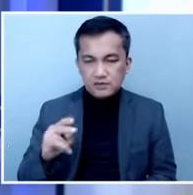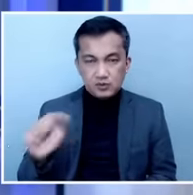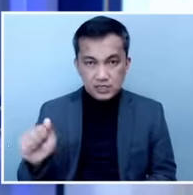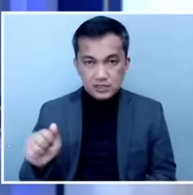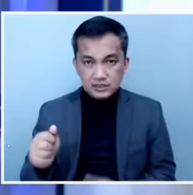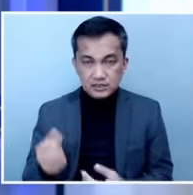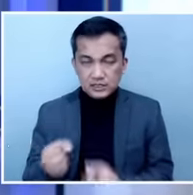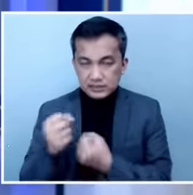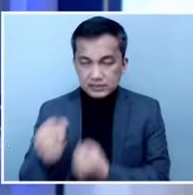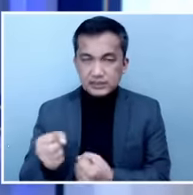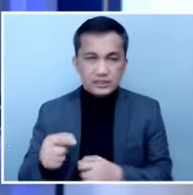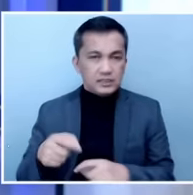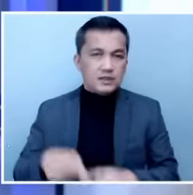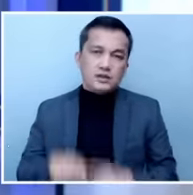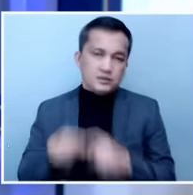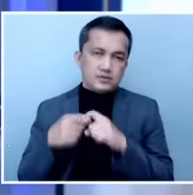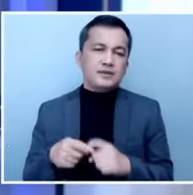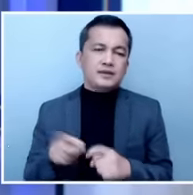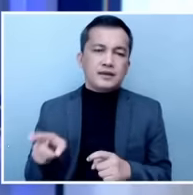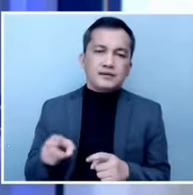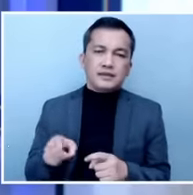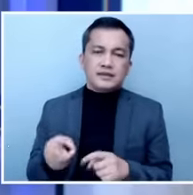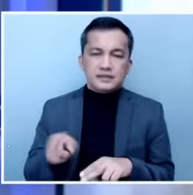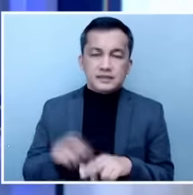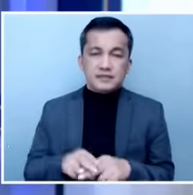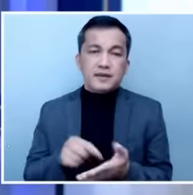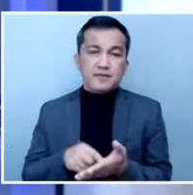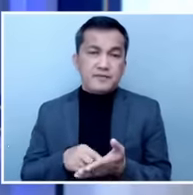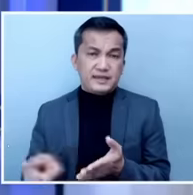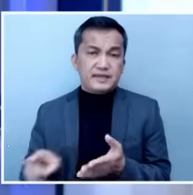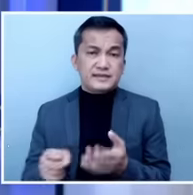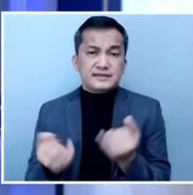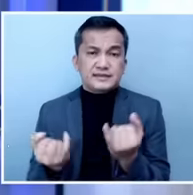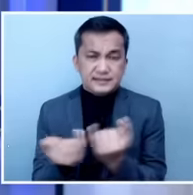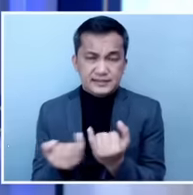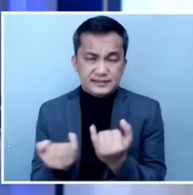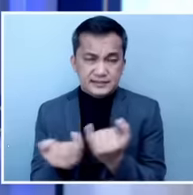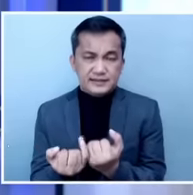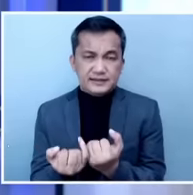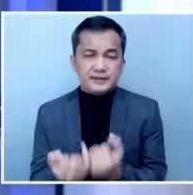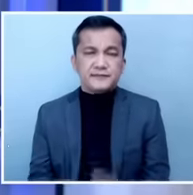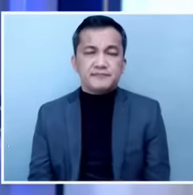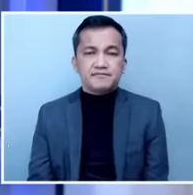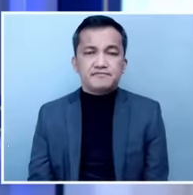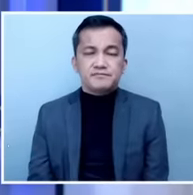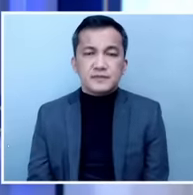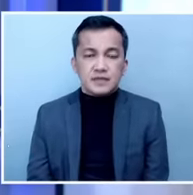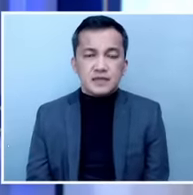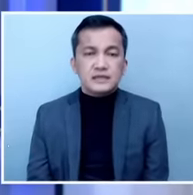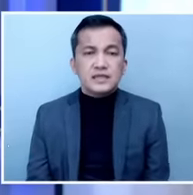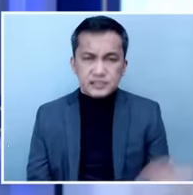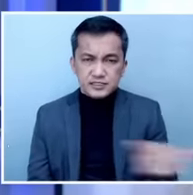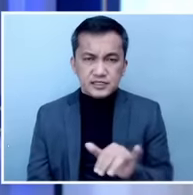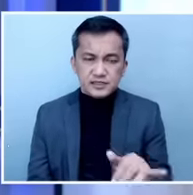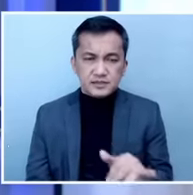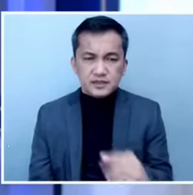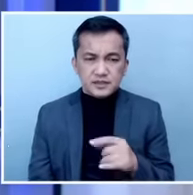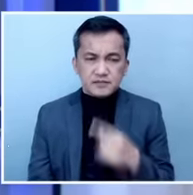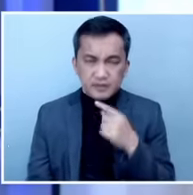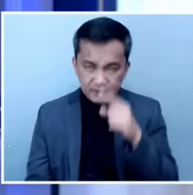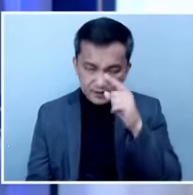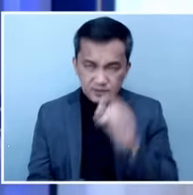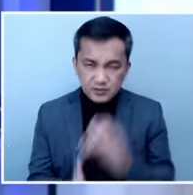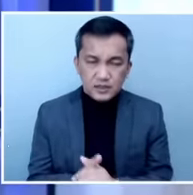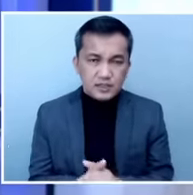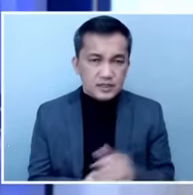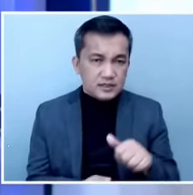mungkahin niyang suspindihin na muna ang dagdag kontribusyon sa PhilHealth. Ganito rin ang paniniwala maging ng